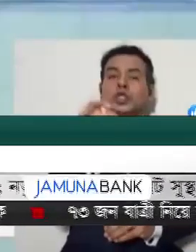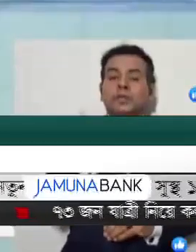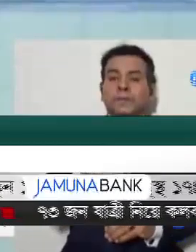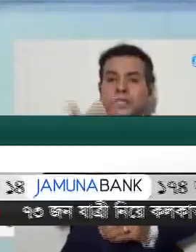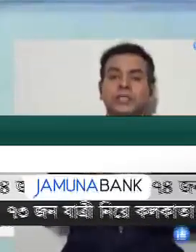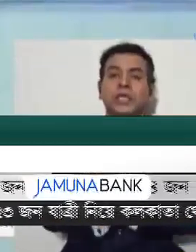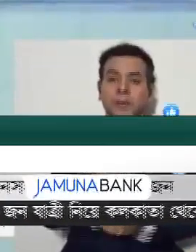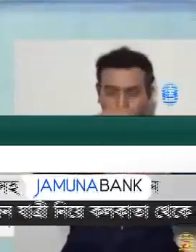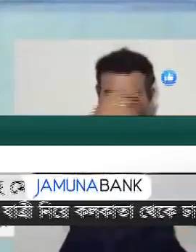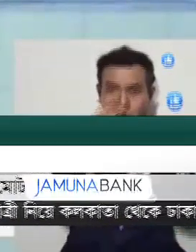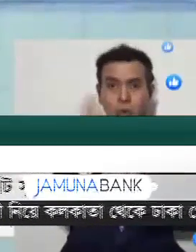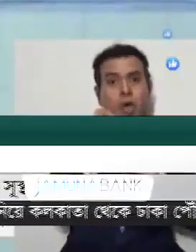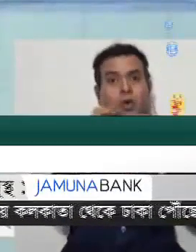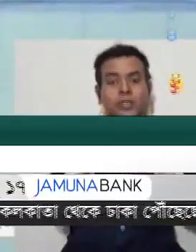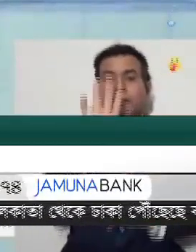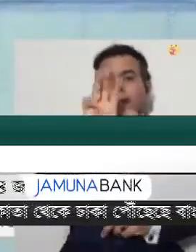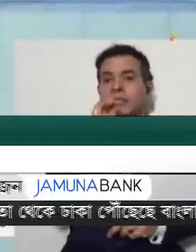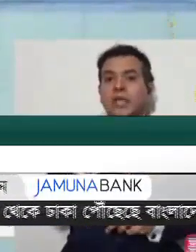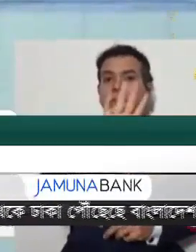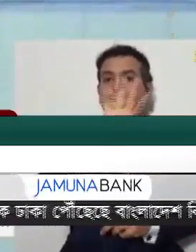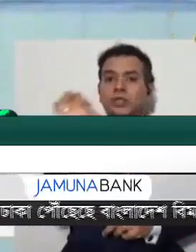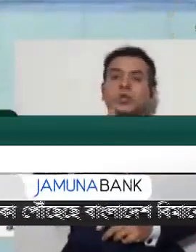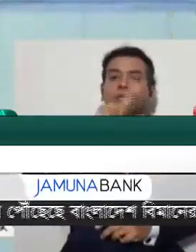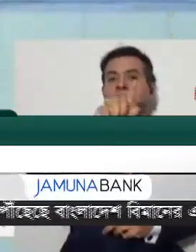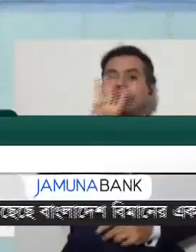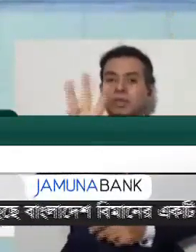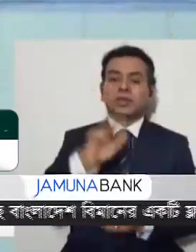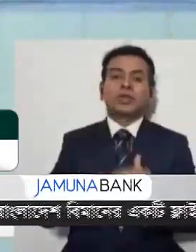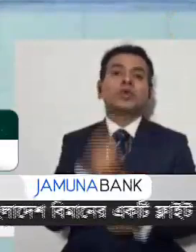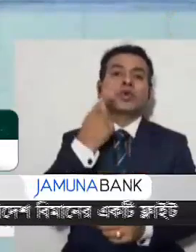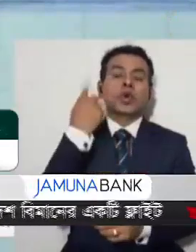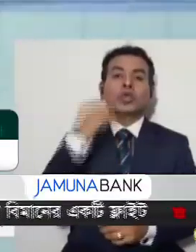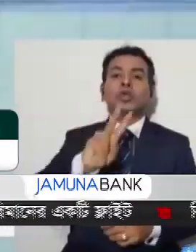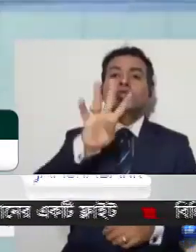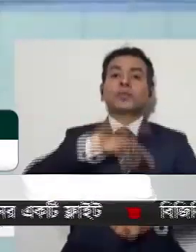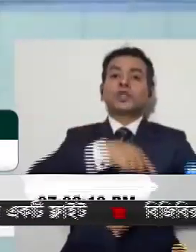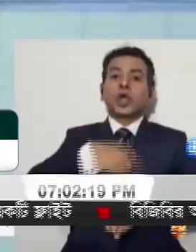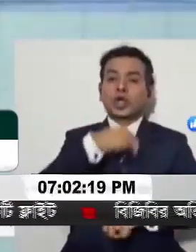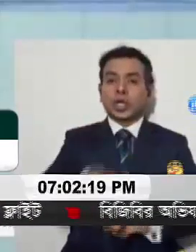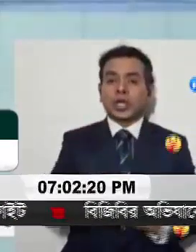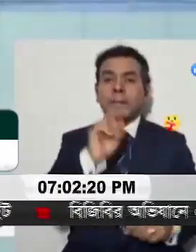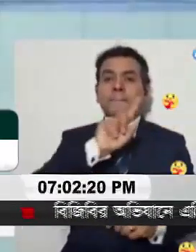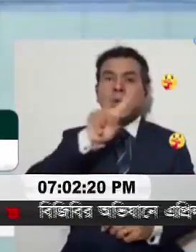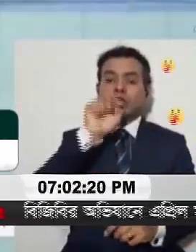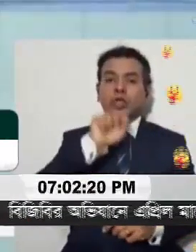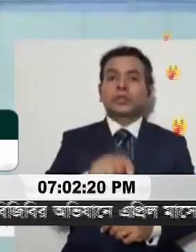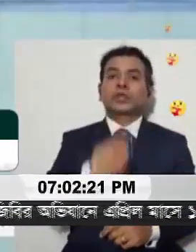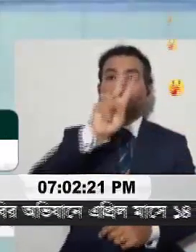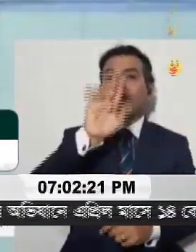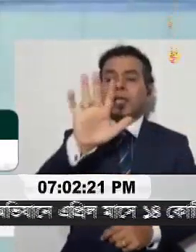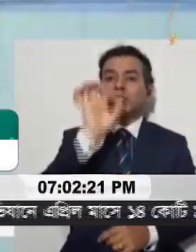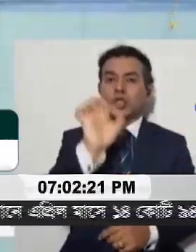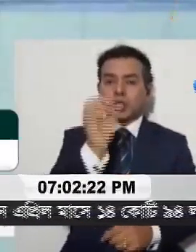5573টি যা গত 24 ঘন্টার তুলনায় 12.25 শতাংশ বেশি এই নমুনা সংগ্রহ এবং